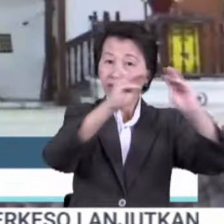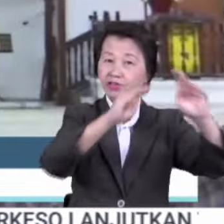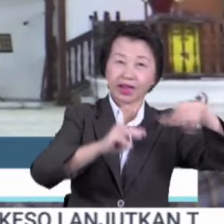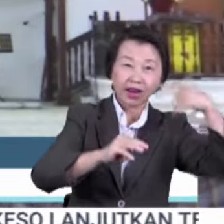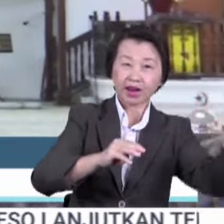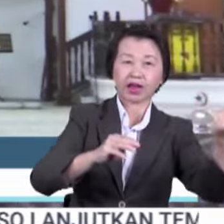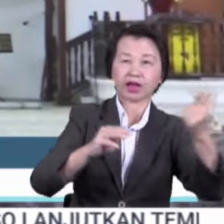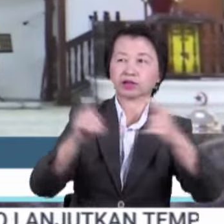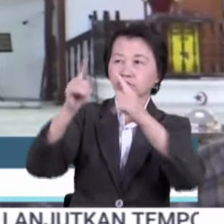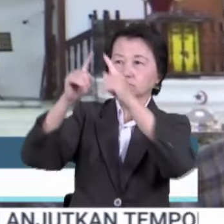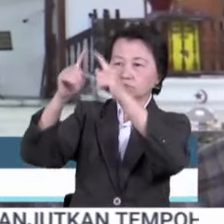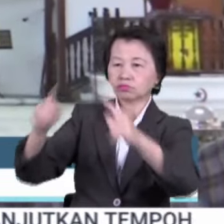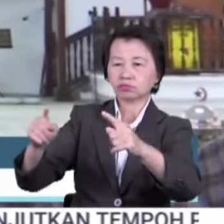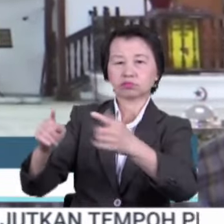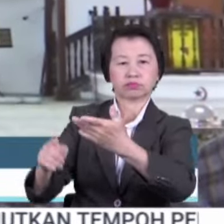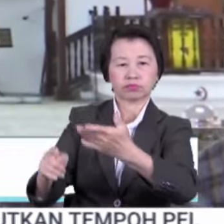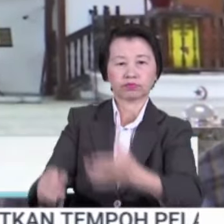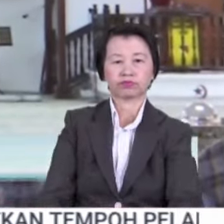lain